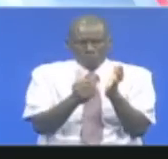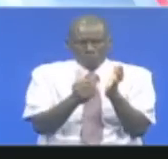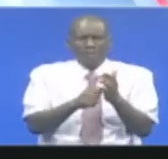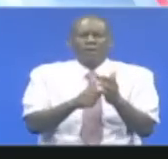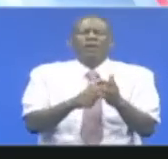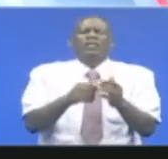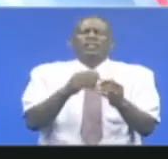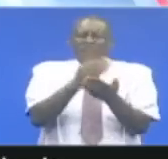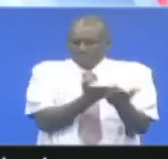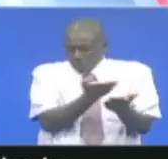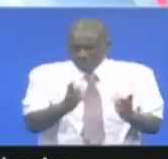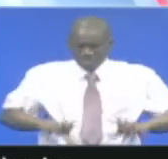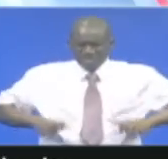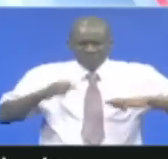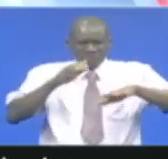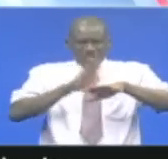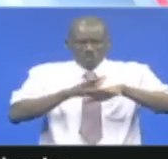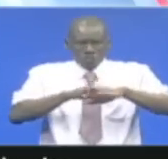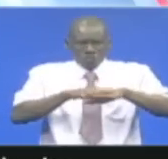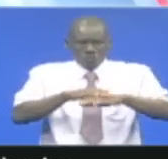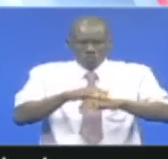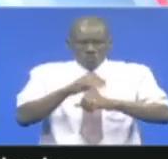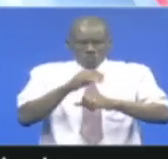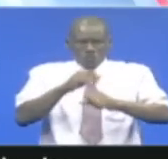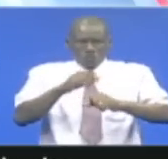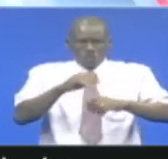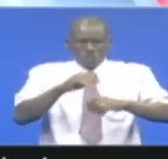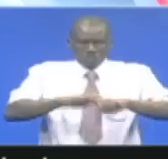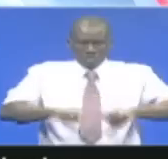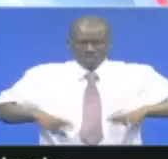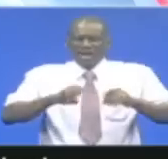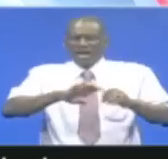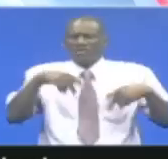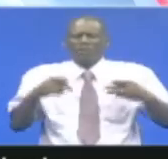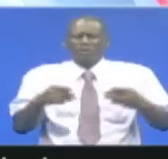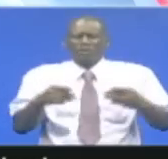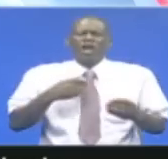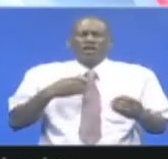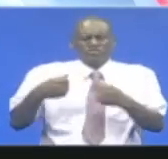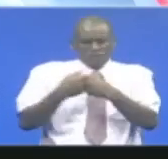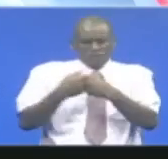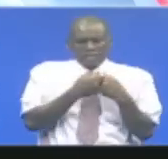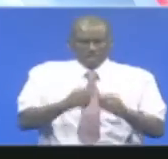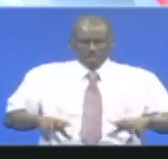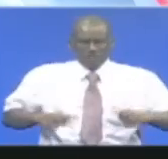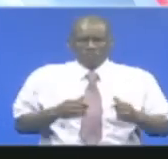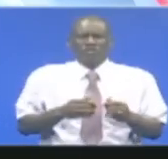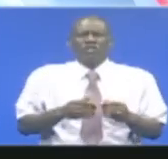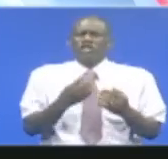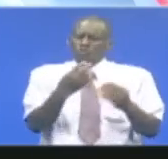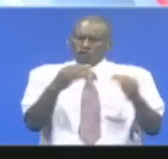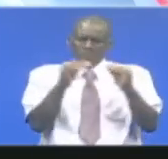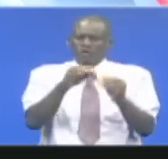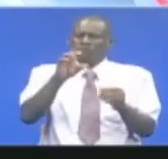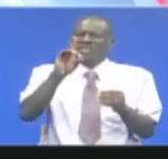hivyo kuna wengine ambao hukabiliana na dhiki maradufu katika maisha yao ya ndoa. Na mtazamaji, tulikutana na David Mwangi